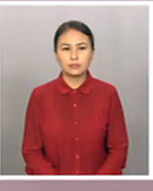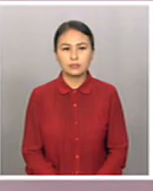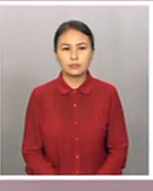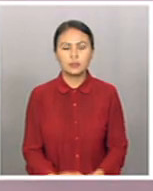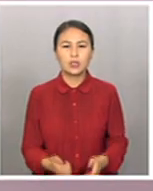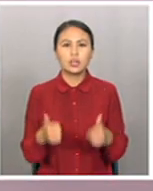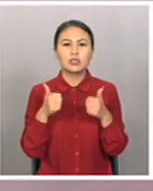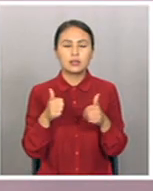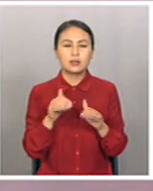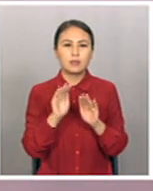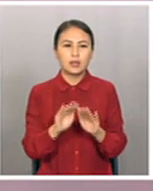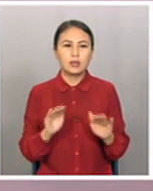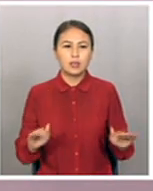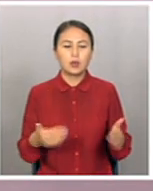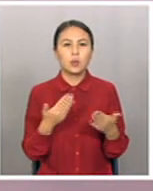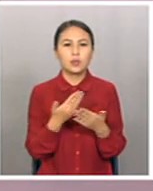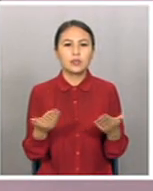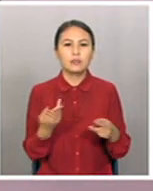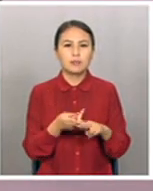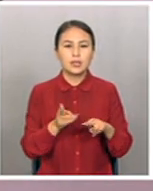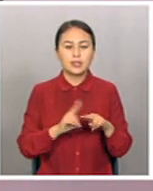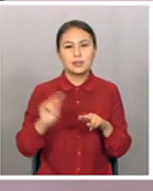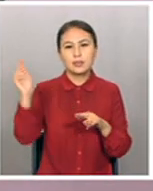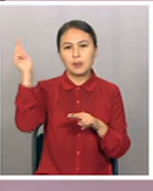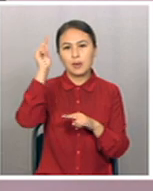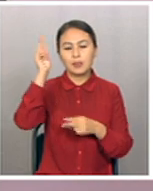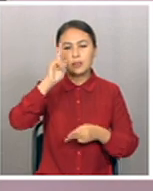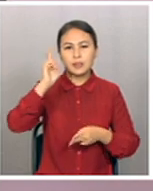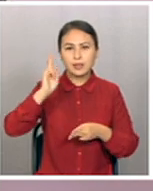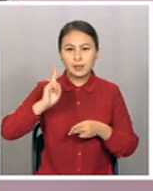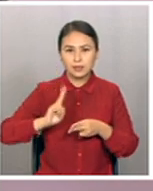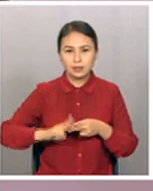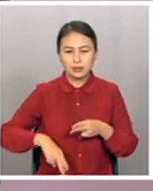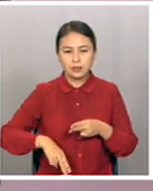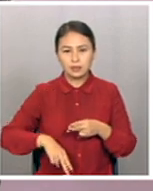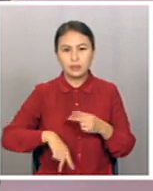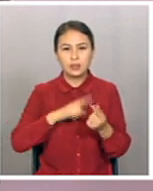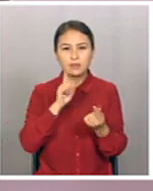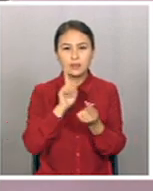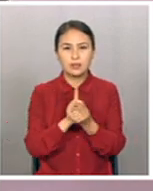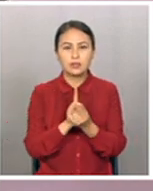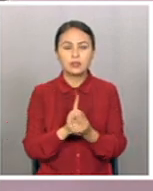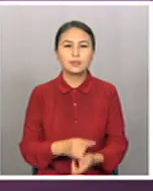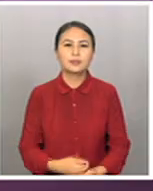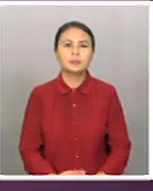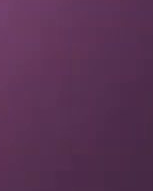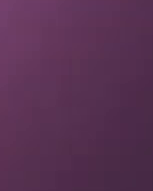Жақсы, балалар, осымен сабағымыз аяқталды. Сау болыңдар!